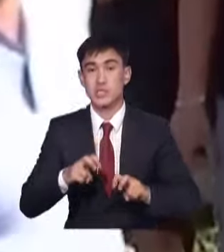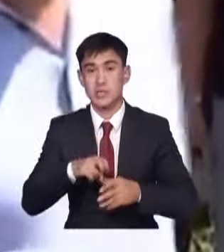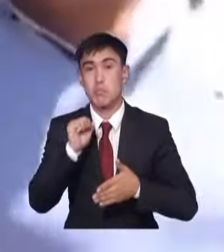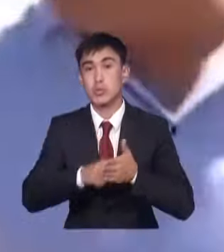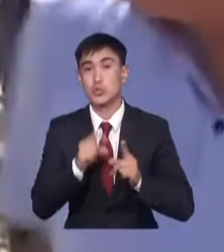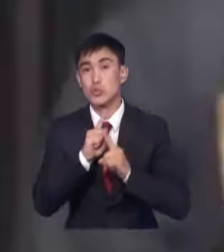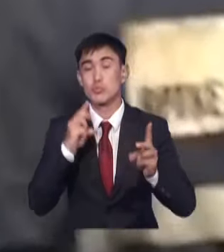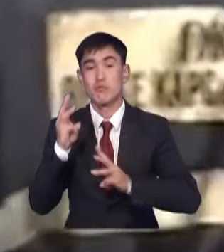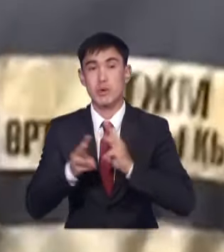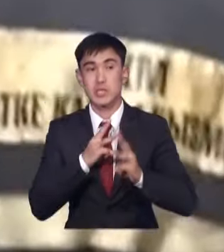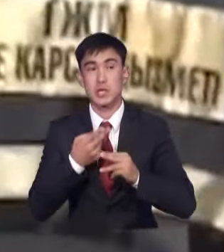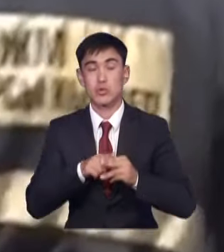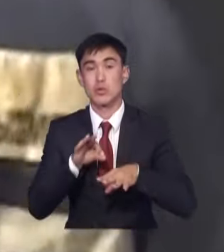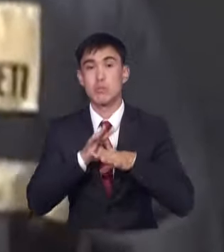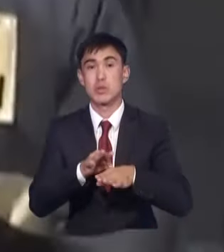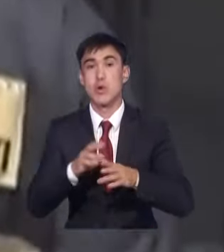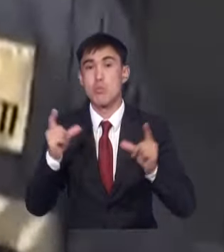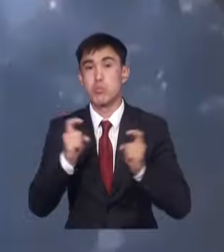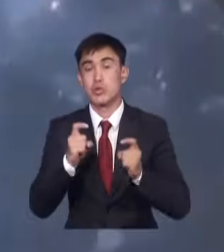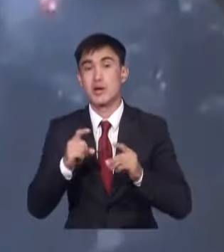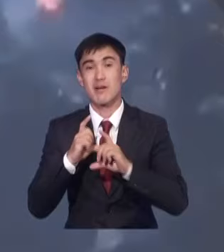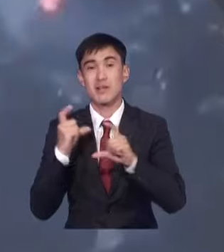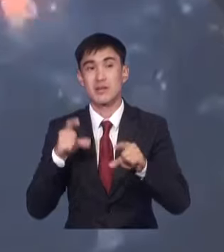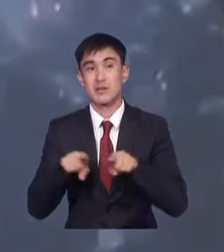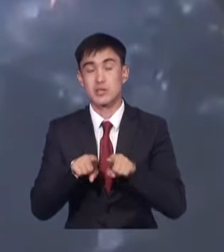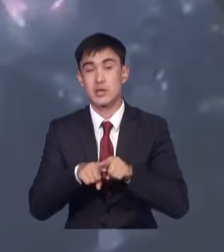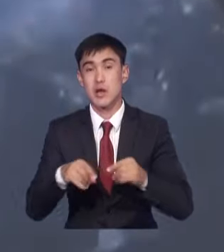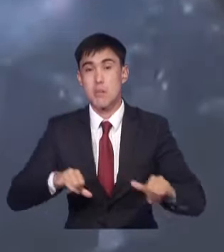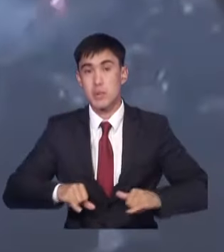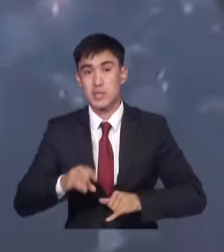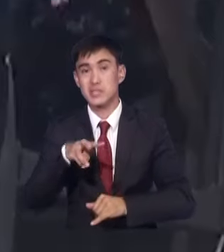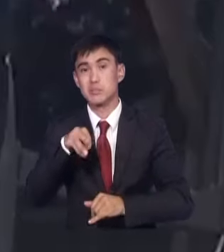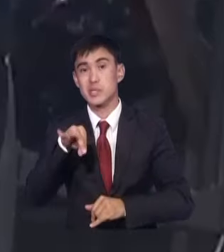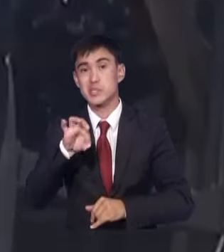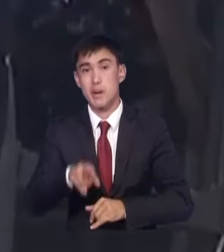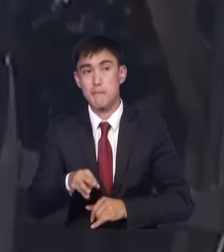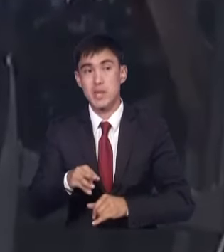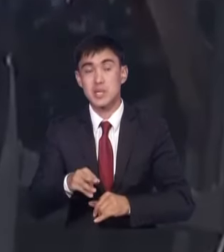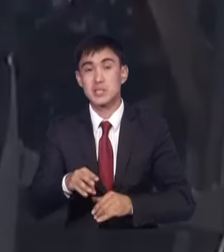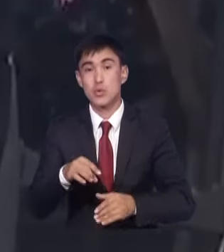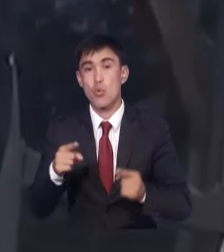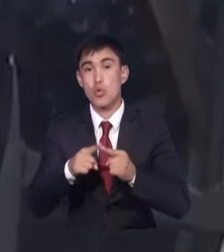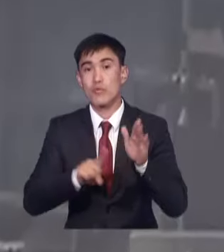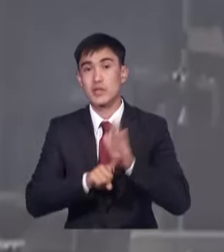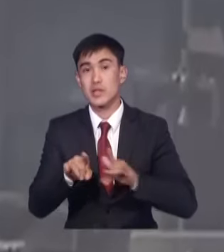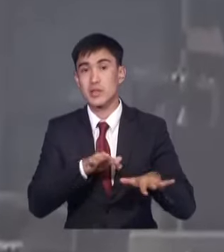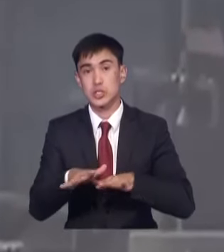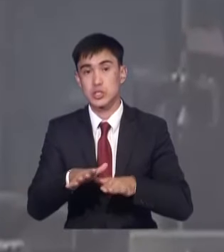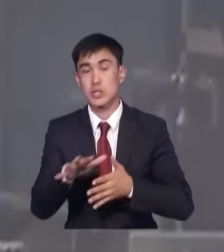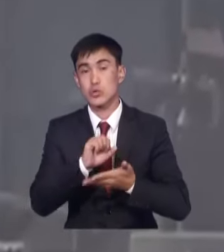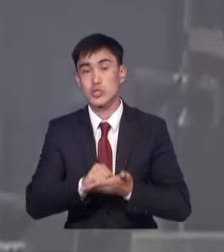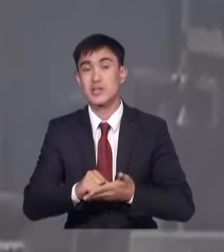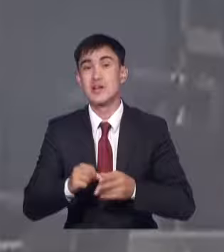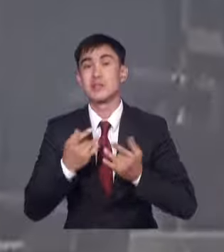причин крупного пожара который произошёл в бутиках контейнерного типа рынками зам дознаватели завели уголовное дело по факту нарушения